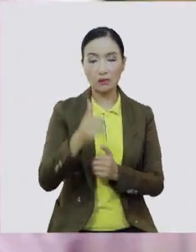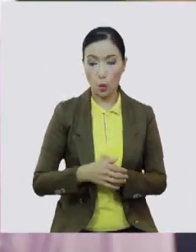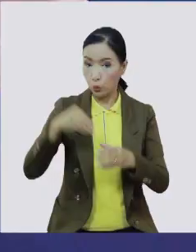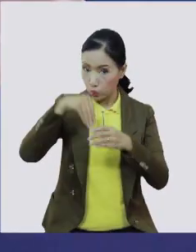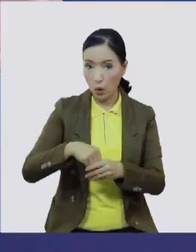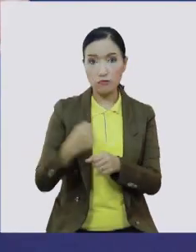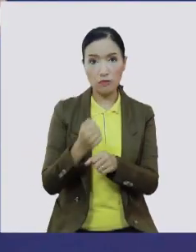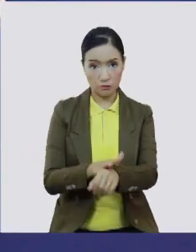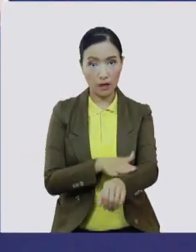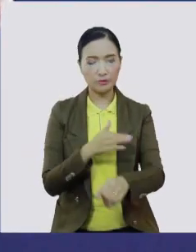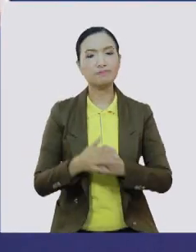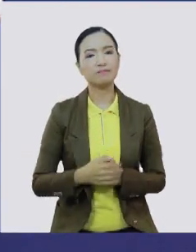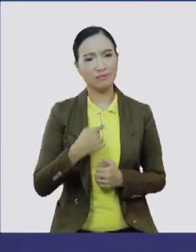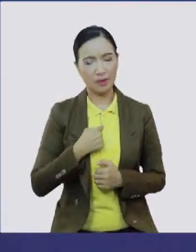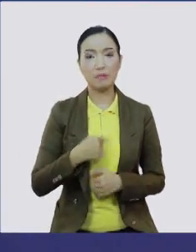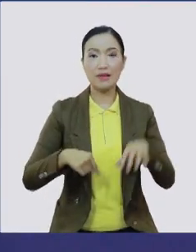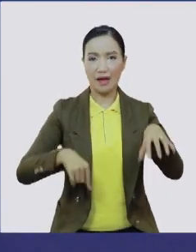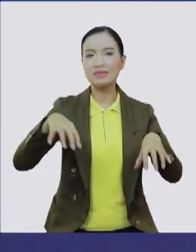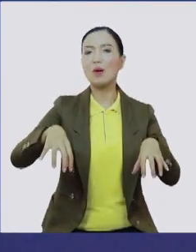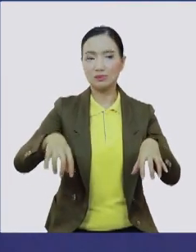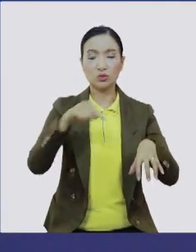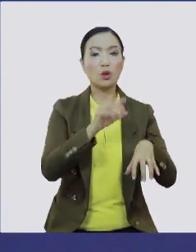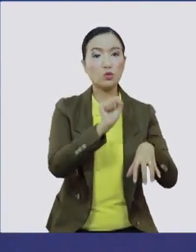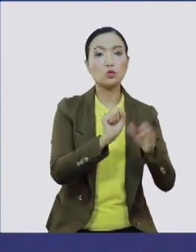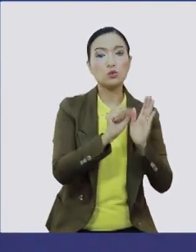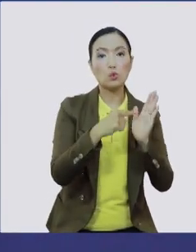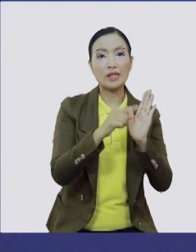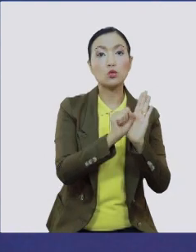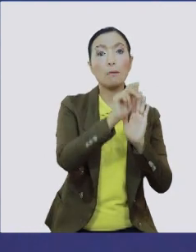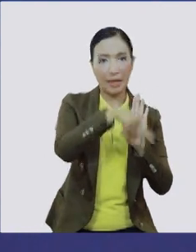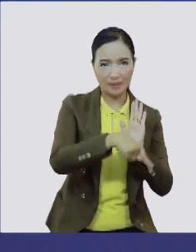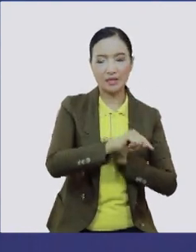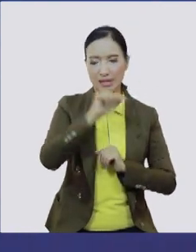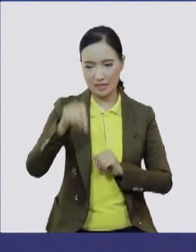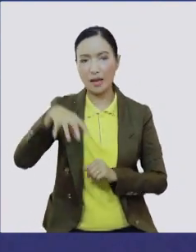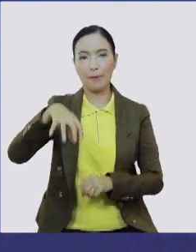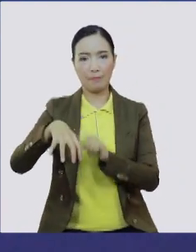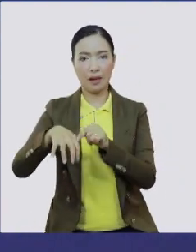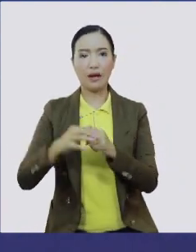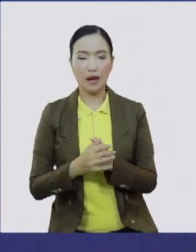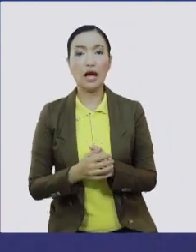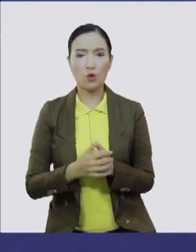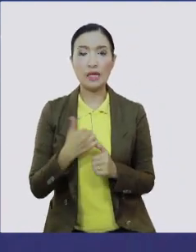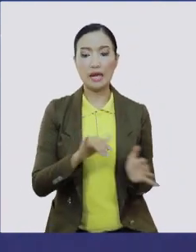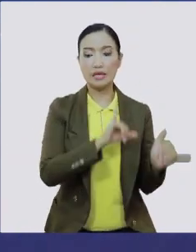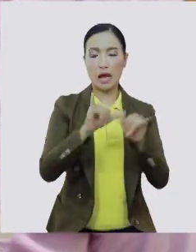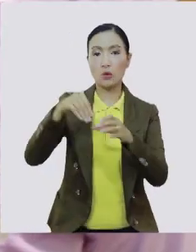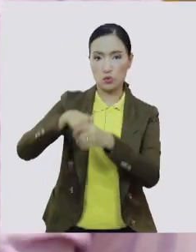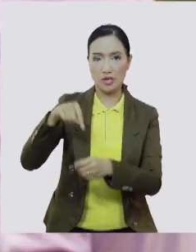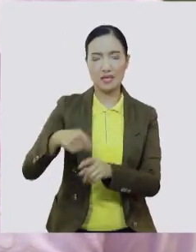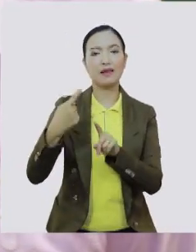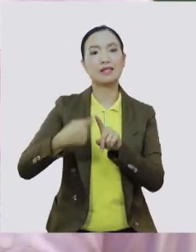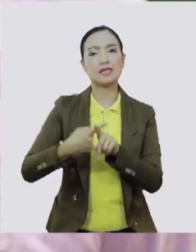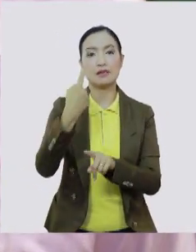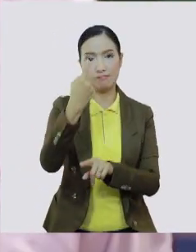วหรือยังครับ จริงๆแล้วที่เก็บตัวเรามี2ที่นะคะมีที่สุพรรณแล้วก็มาเก็บที่นี่ค่ะ ค แต่ว่าเพิ่งย้ายมาเก็บตัวที่นี่ได้ประมาณสักเดือนนึงค่ะ